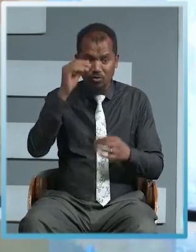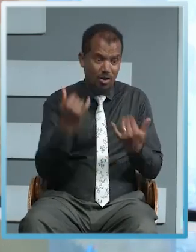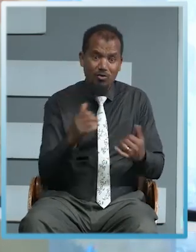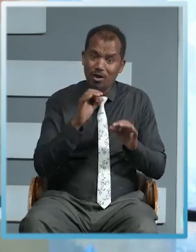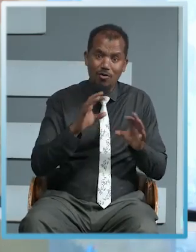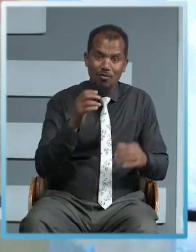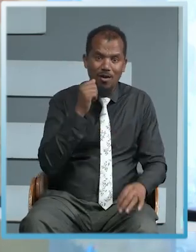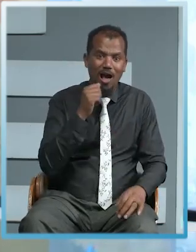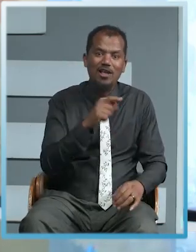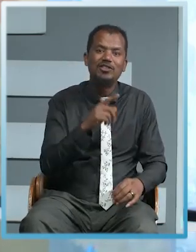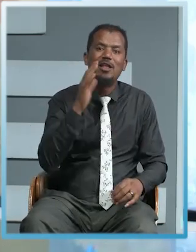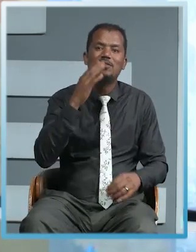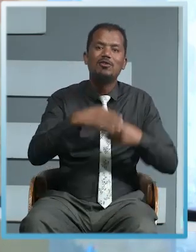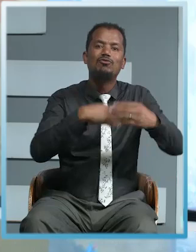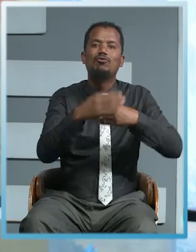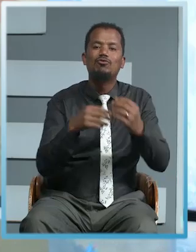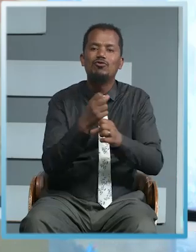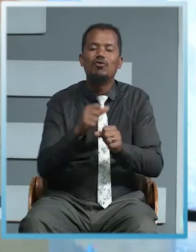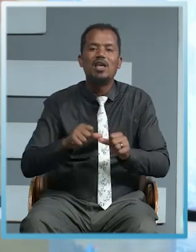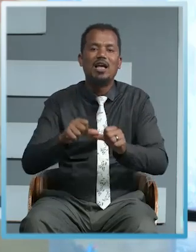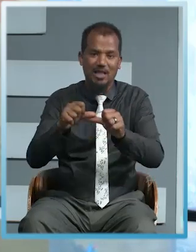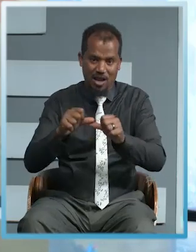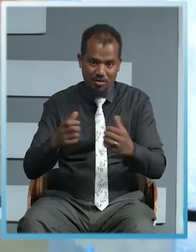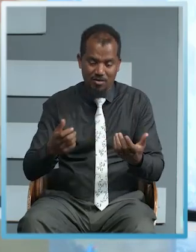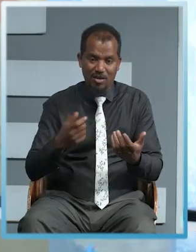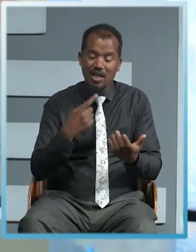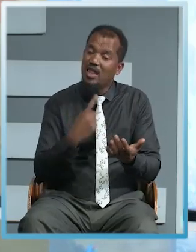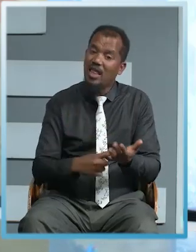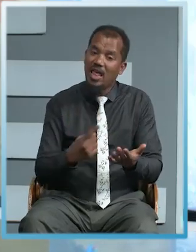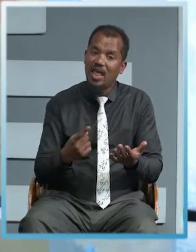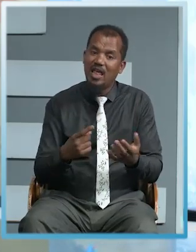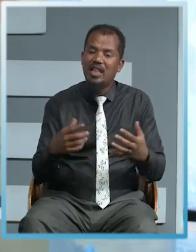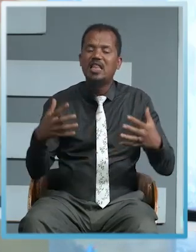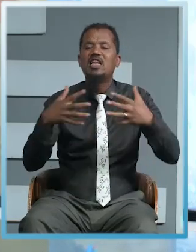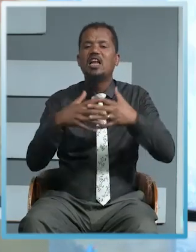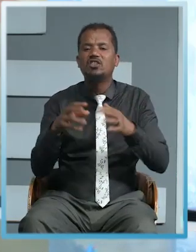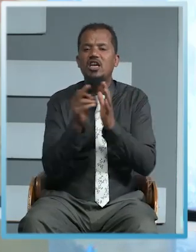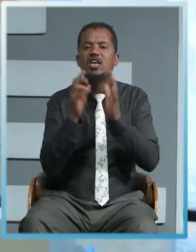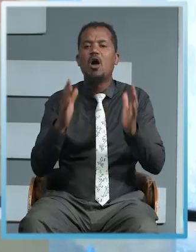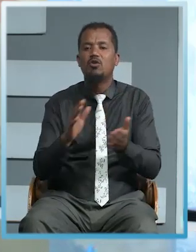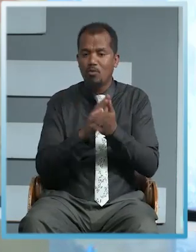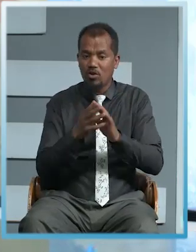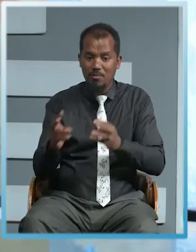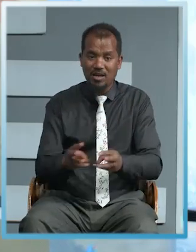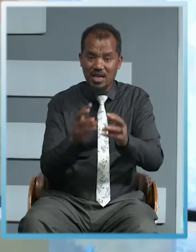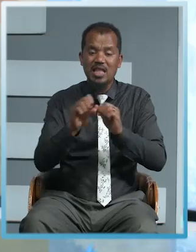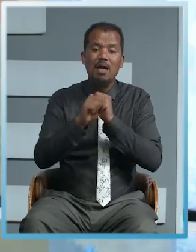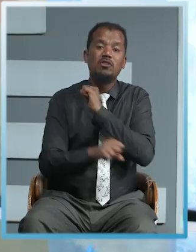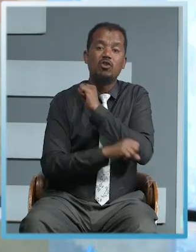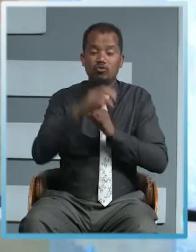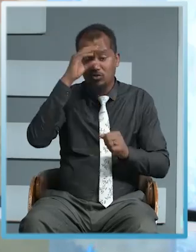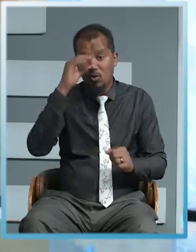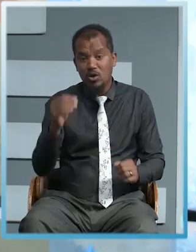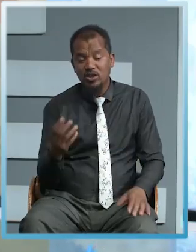يلوم انچني مسله تولد درجتون يزو يقتله نو معنات لك يهم تدراجه حقاوي بونه منقد يمسرتو